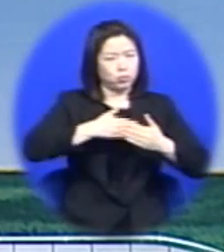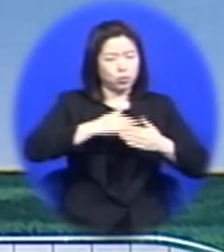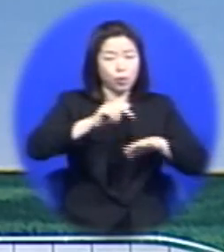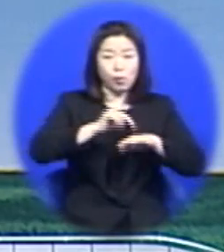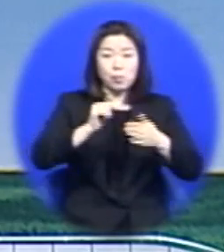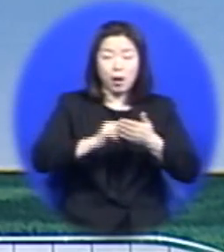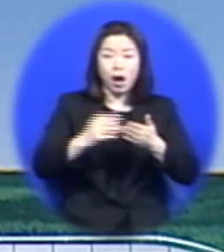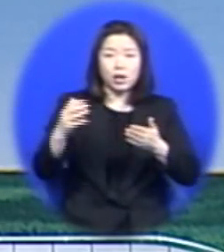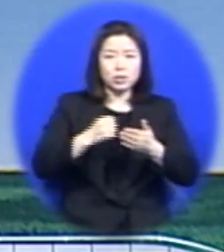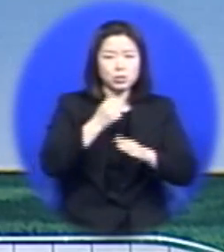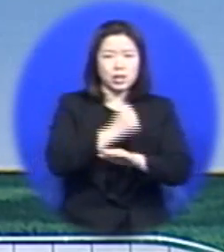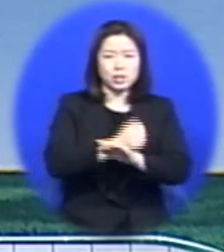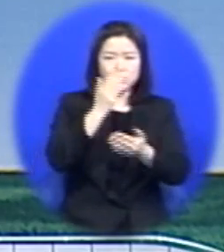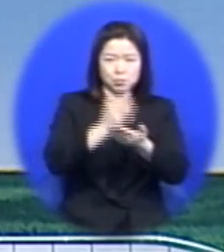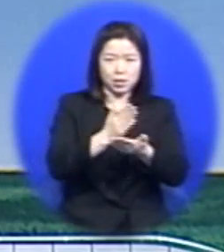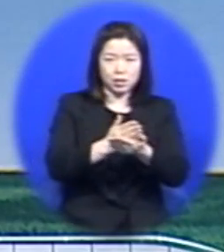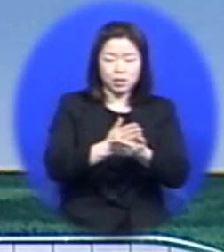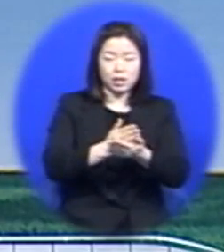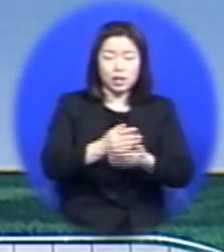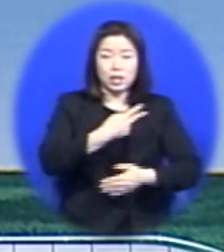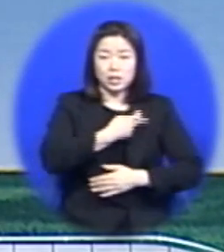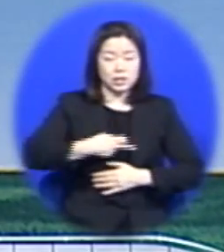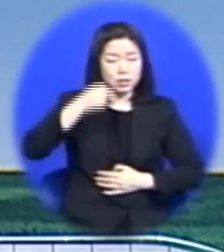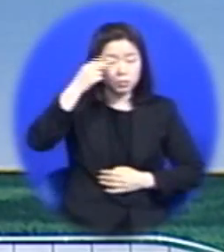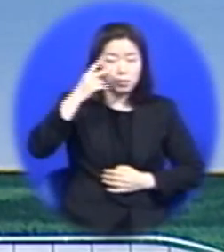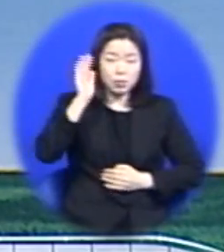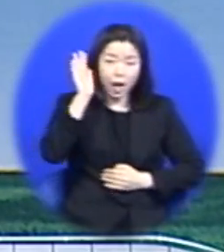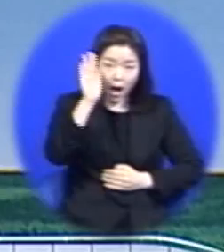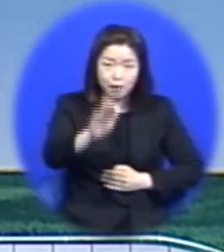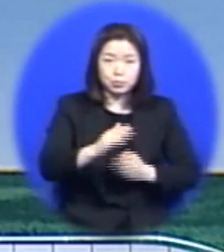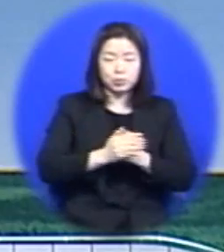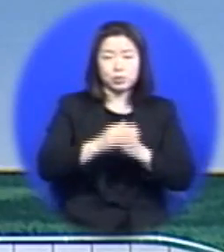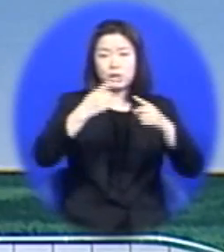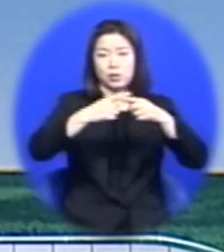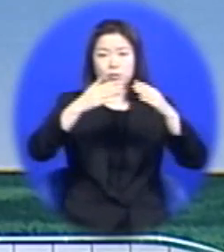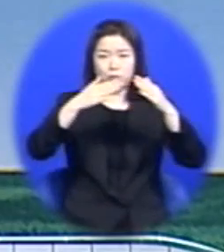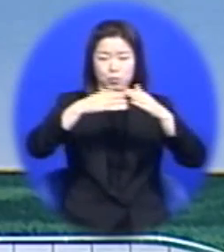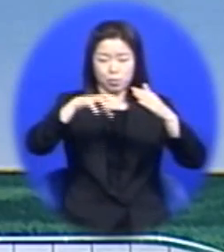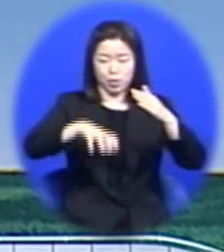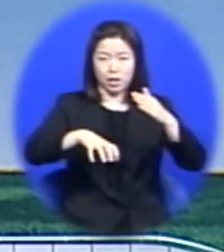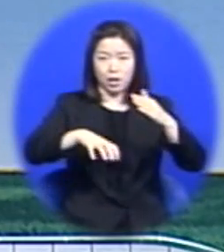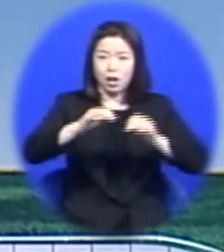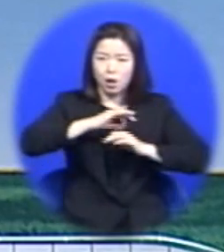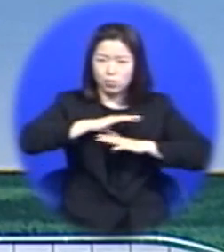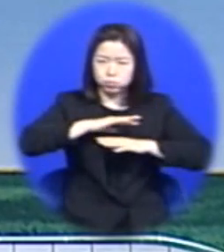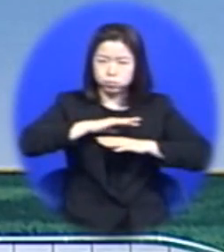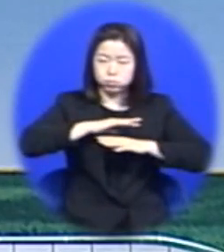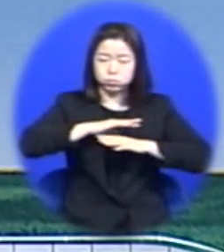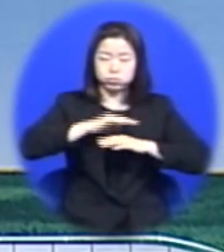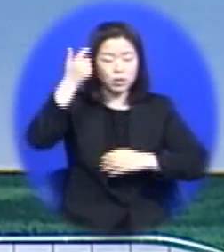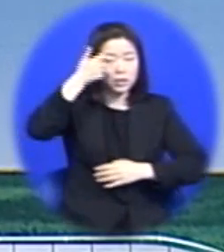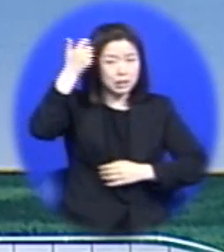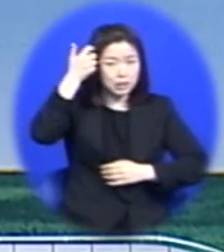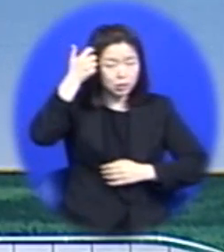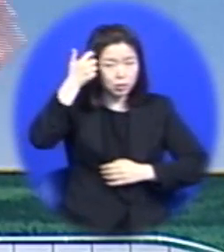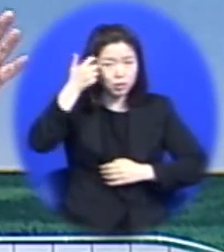마음으로는 하지 마시기 바랍니다. 사도 바울도 앞으로 교회에 무서운 영적인 미혹이